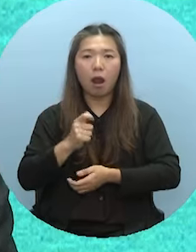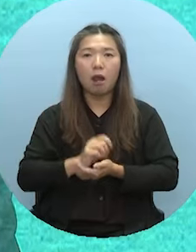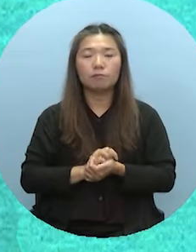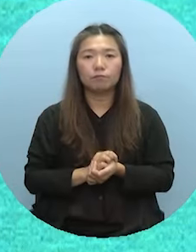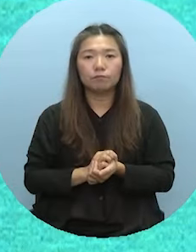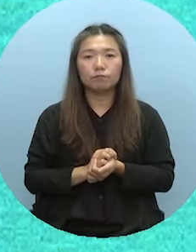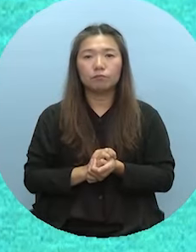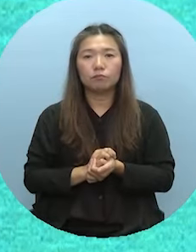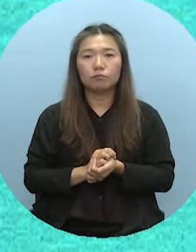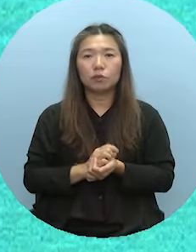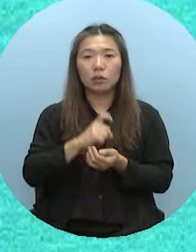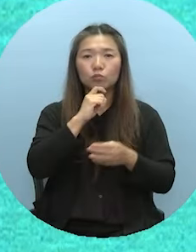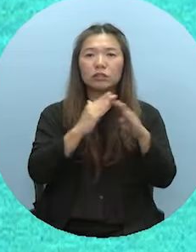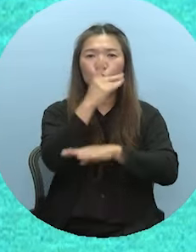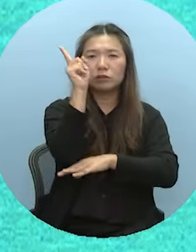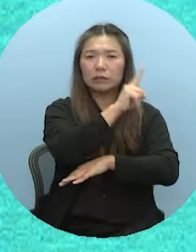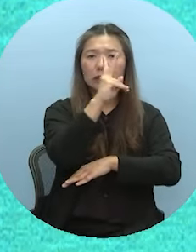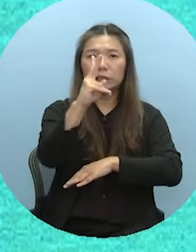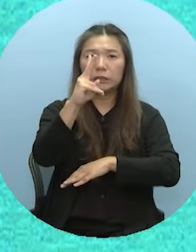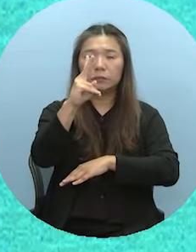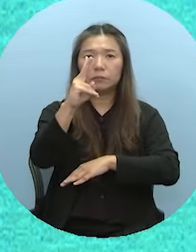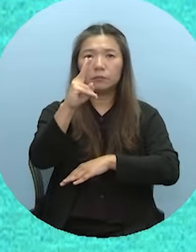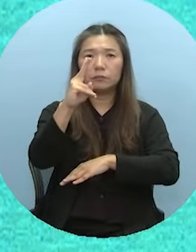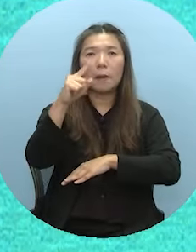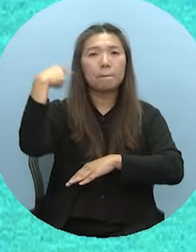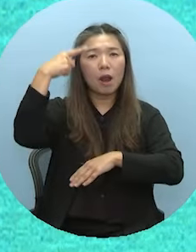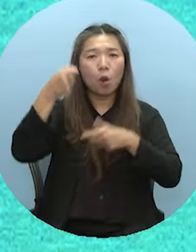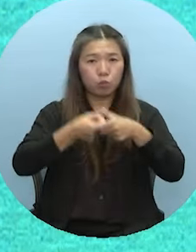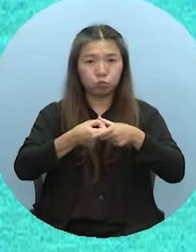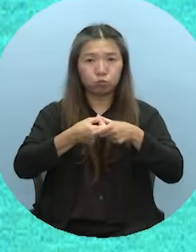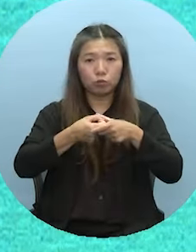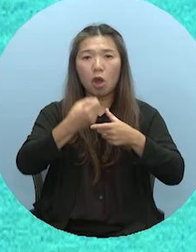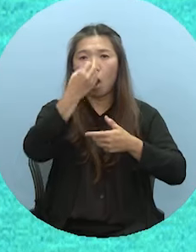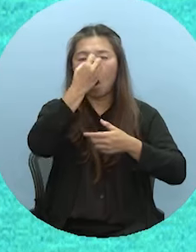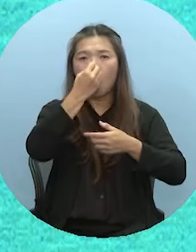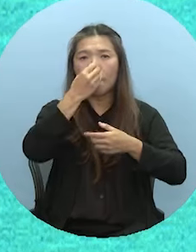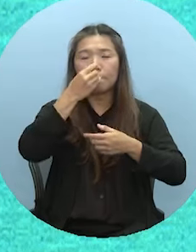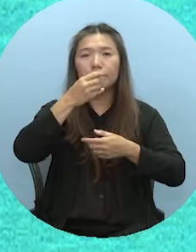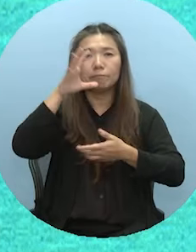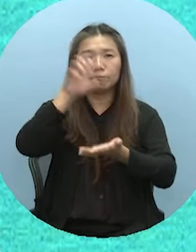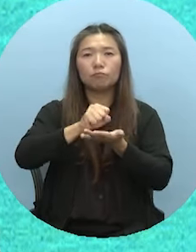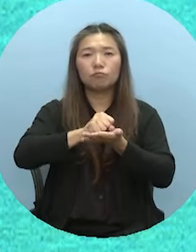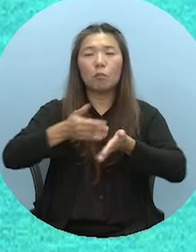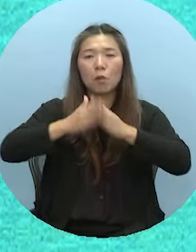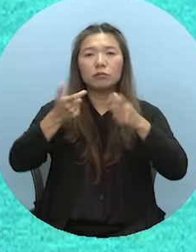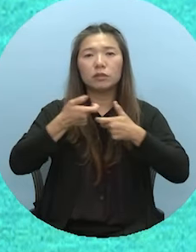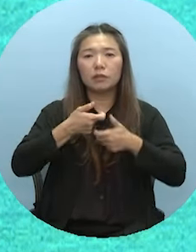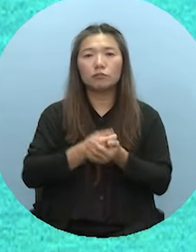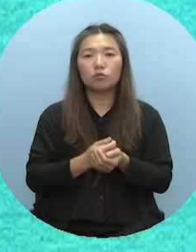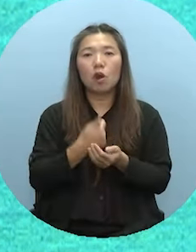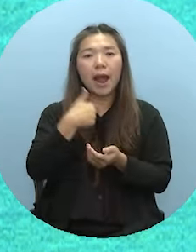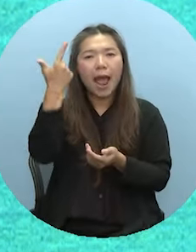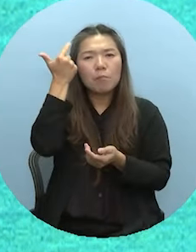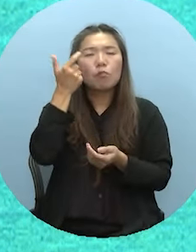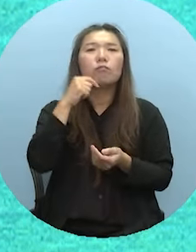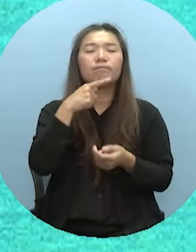2700億美元，並且有超過1200個美國公司喺香港開始業務。我哋希望同各個